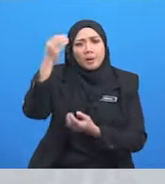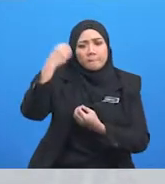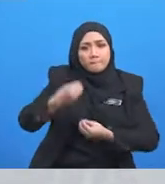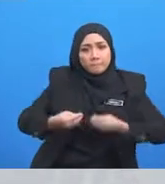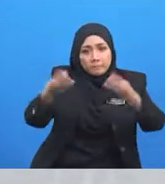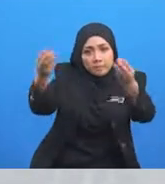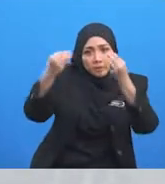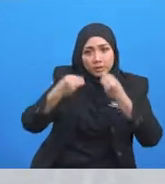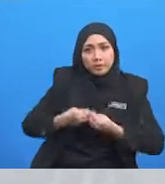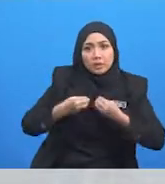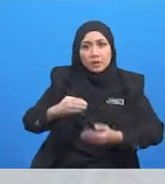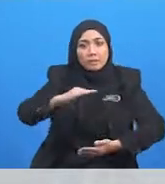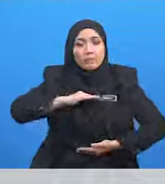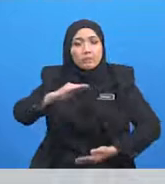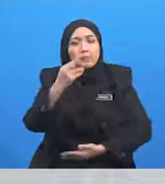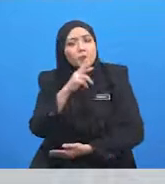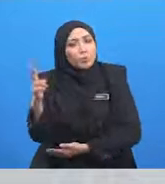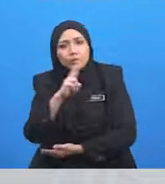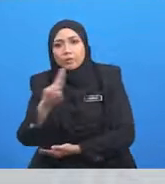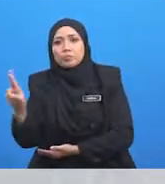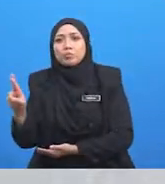Berilah pesanan beribu-ribu,